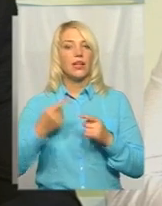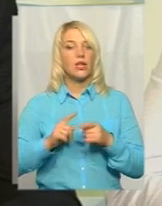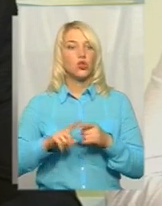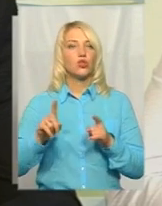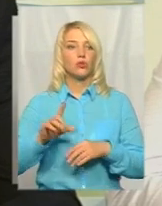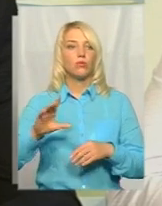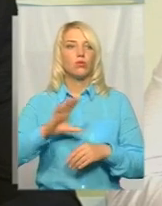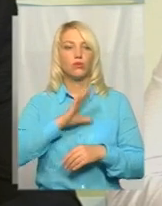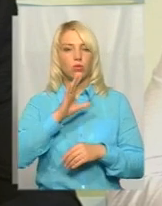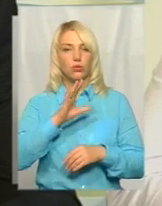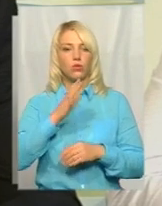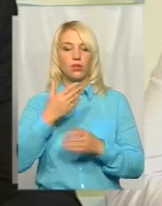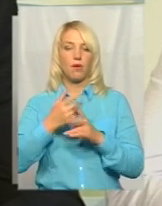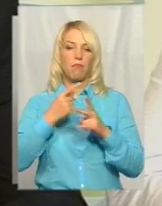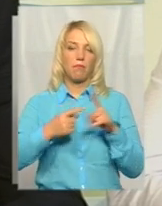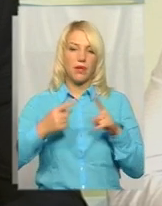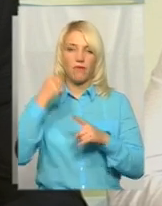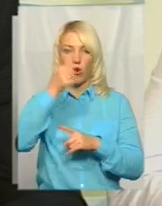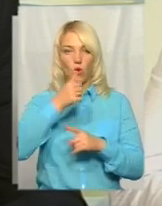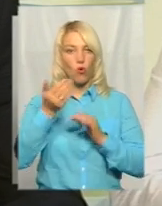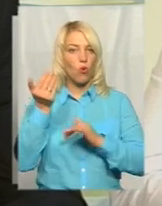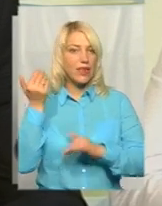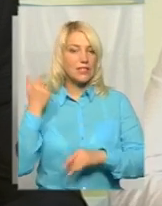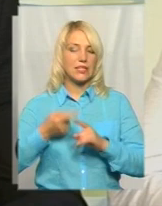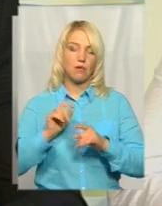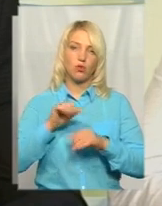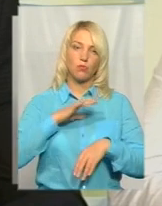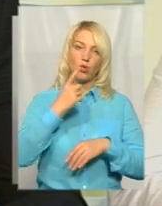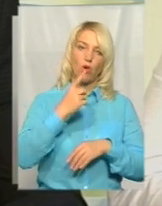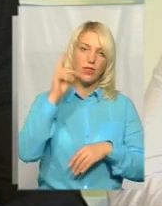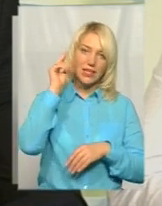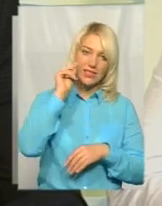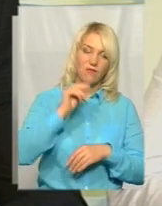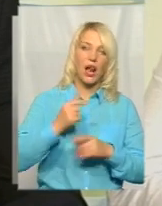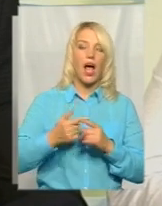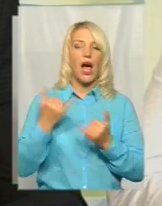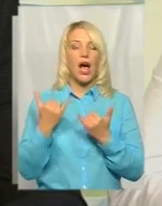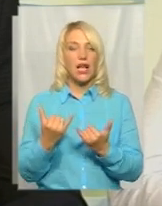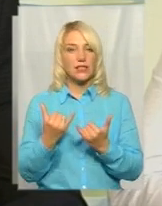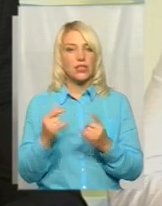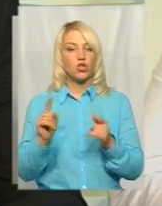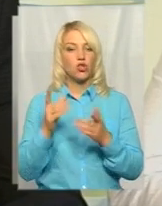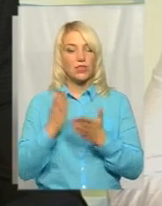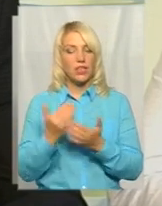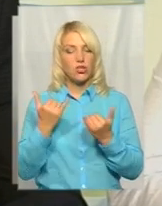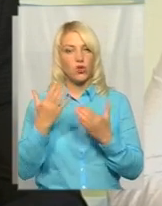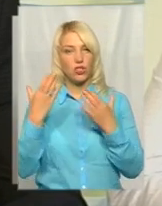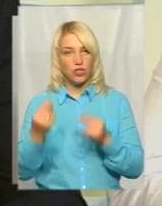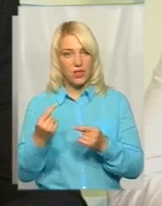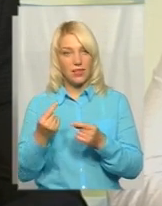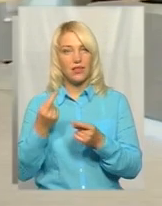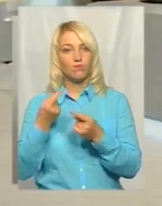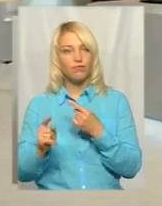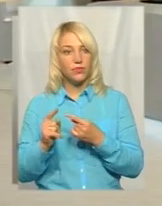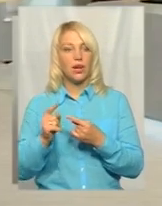було десь півроку назад, це може бути одна цифра. А то, що є на сьогоднішній день,